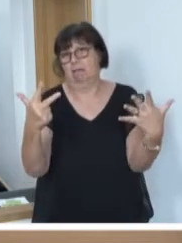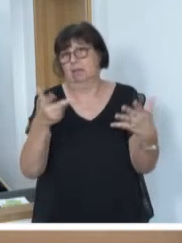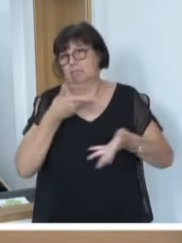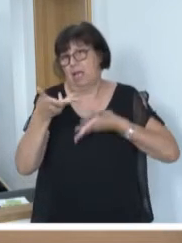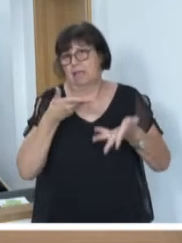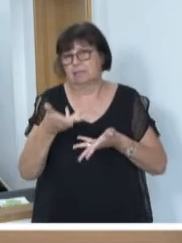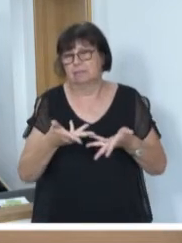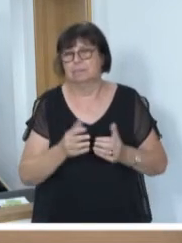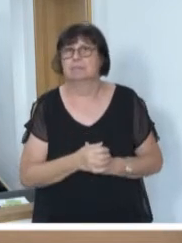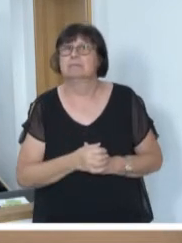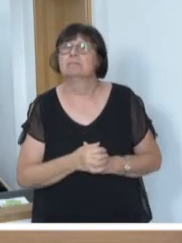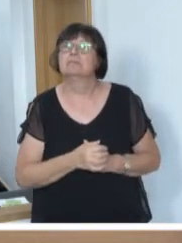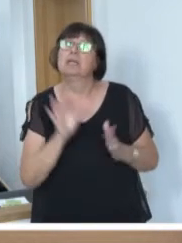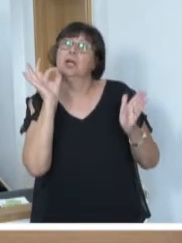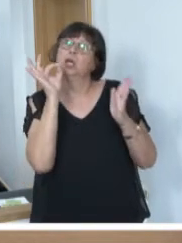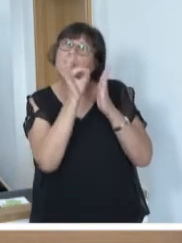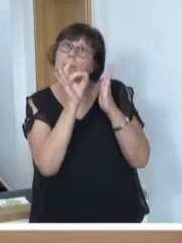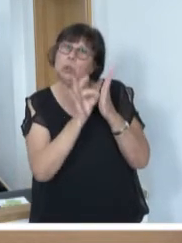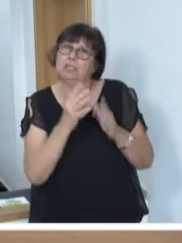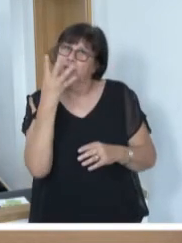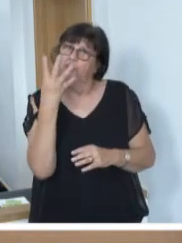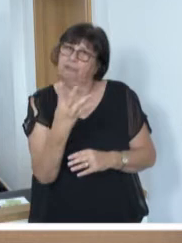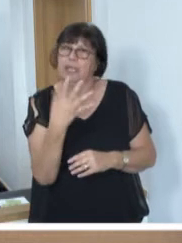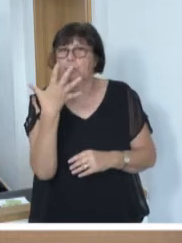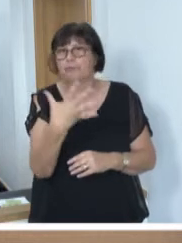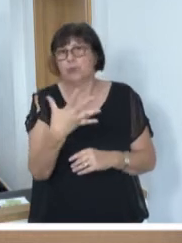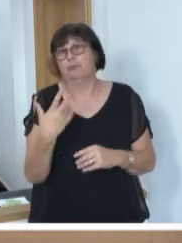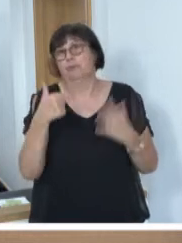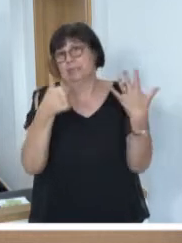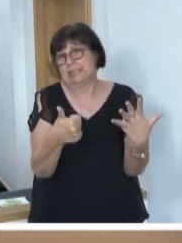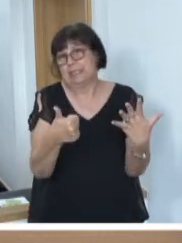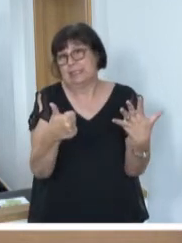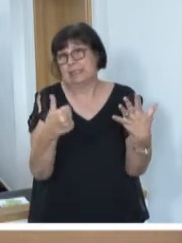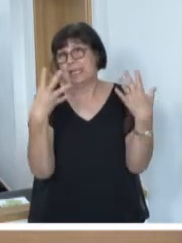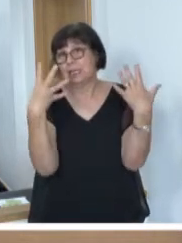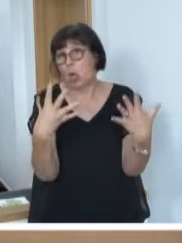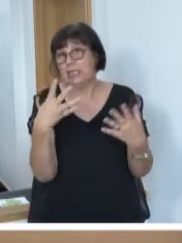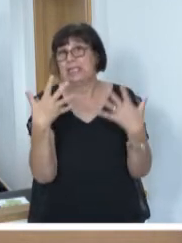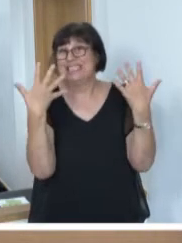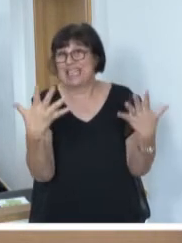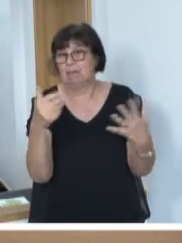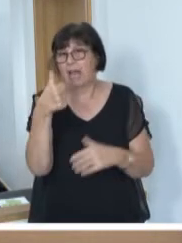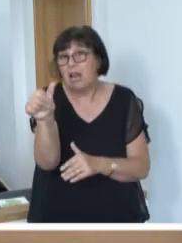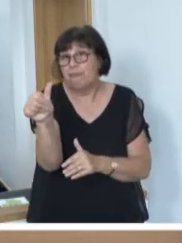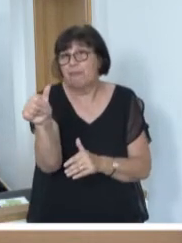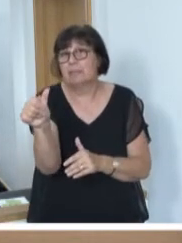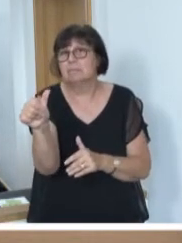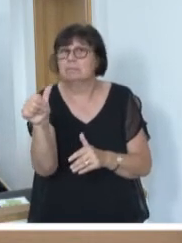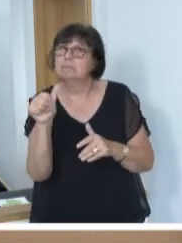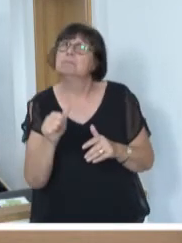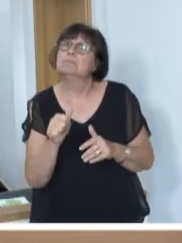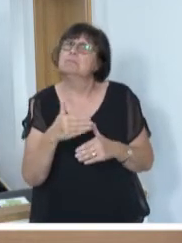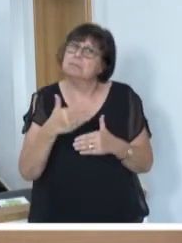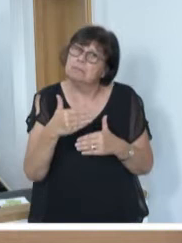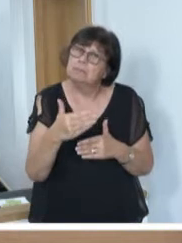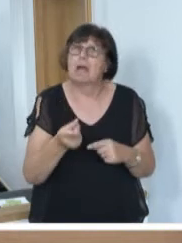beraten. Die Tagesordnungspunkte 4, 5, 6, 9, 10 und 11 werden jeweils